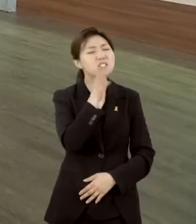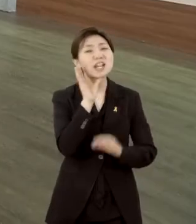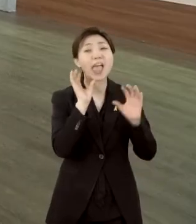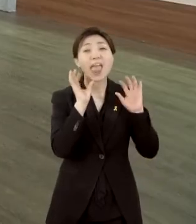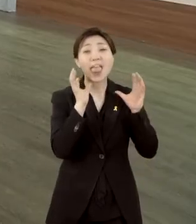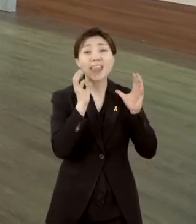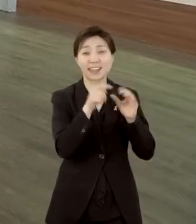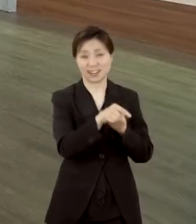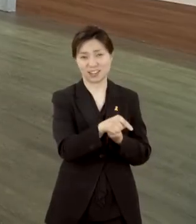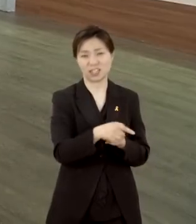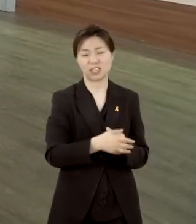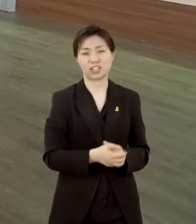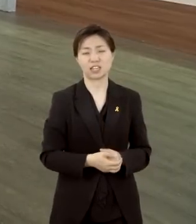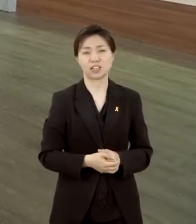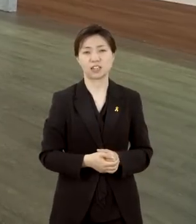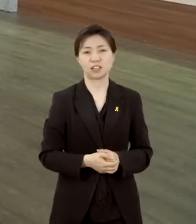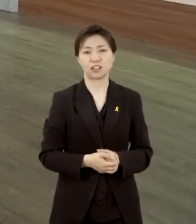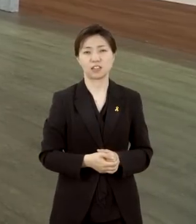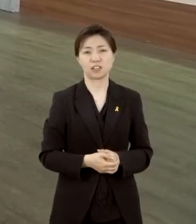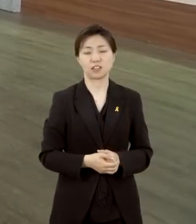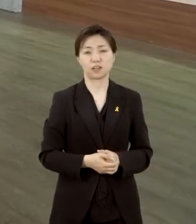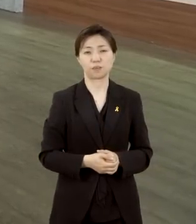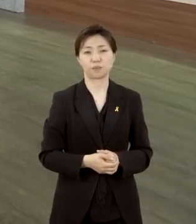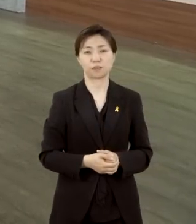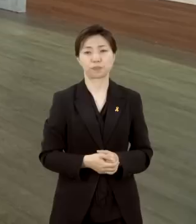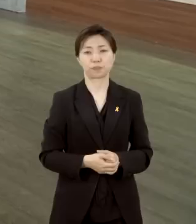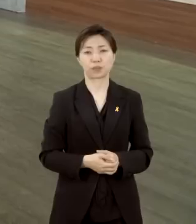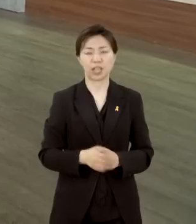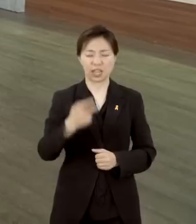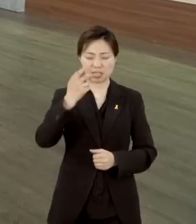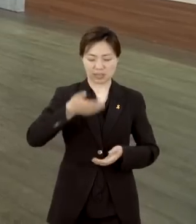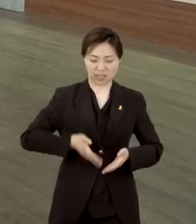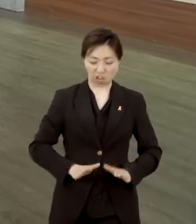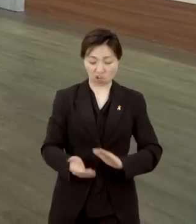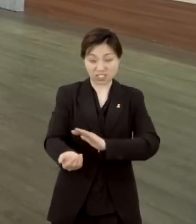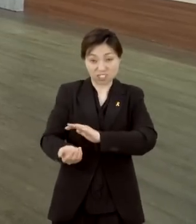저 늙은 아기였던 저 비구는 비록